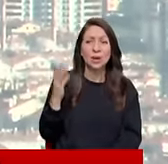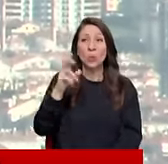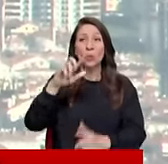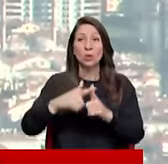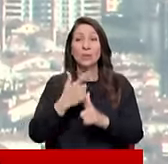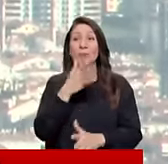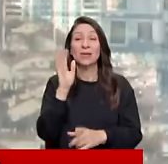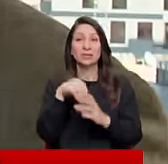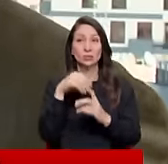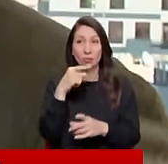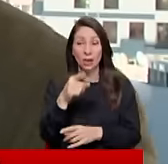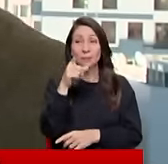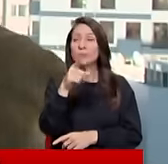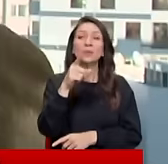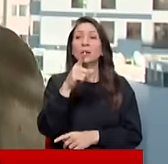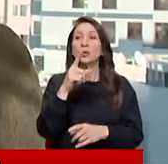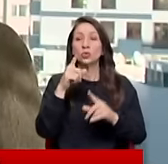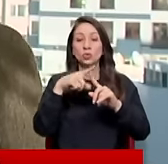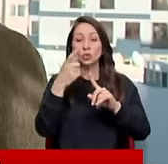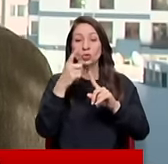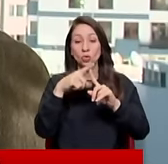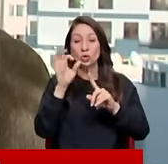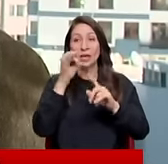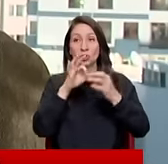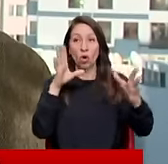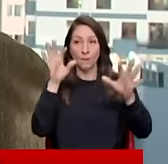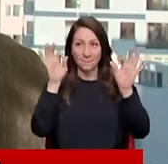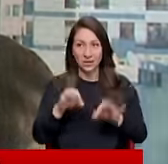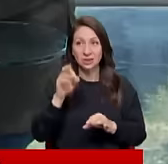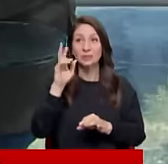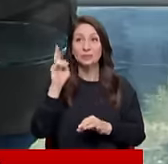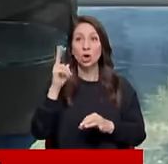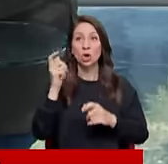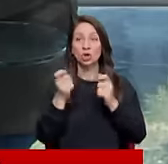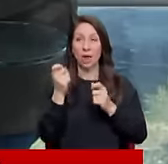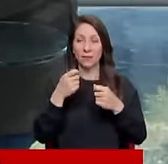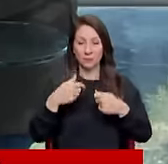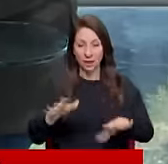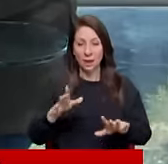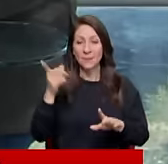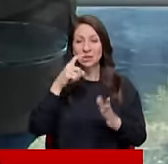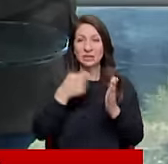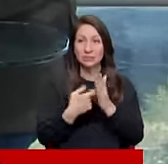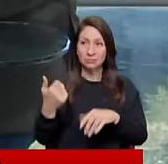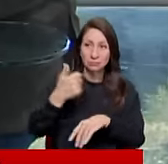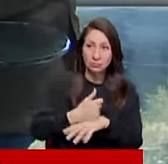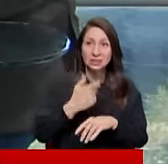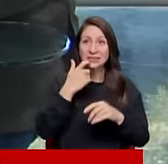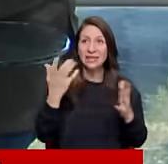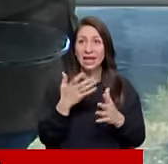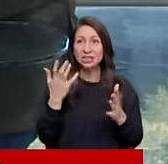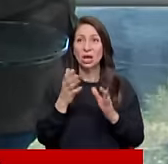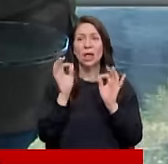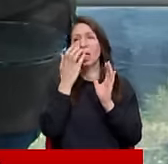projeyi bilmeyenler için söyleyelim. Turgut Altınok başlatmıştı. Kendisi görevden ayrıldı, başka isimler geldi, senelerce